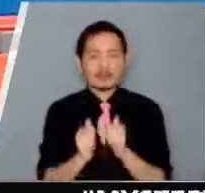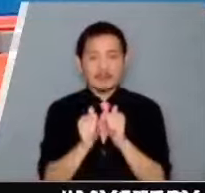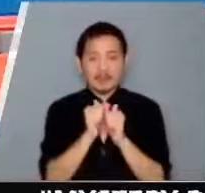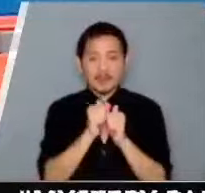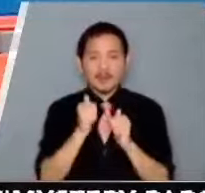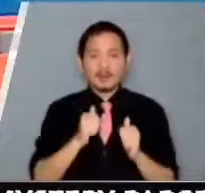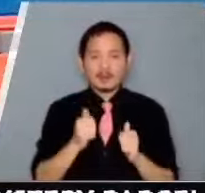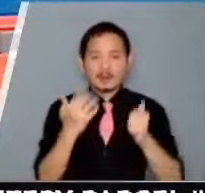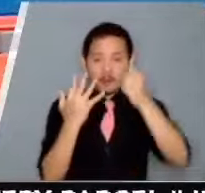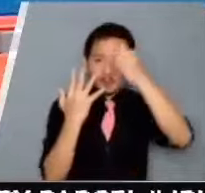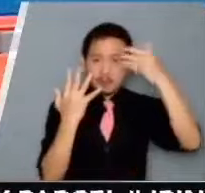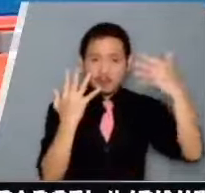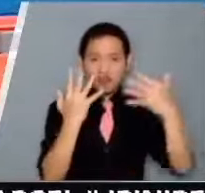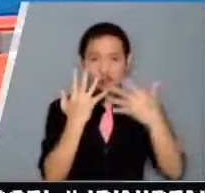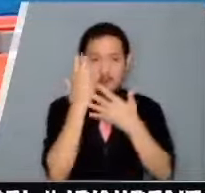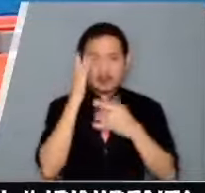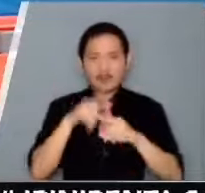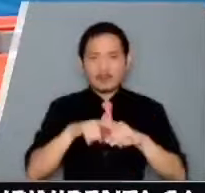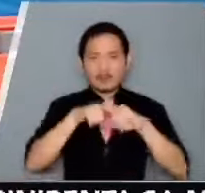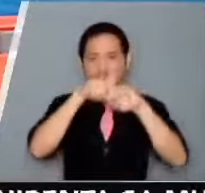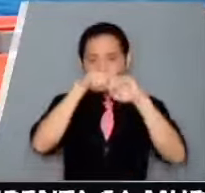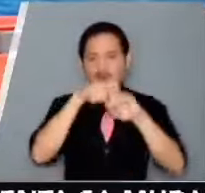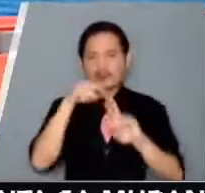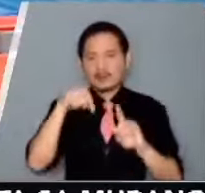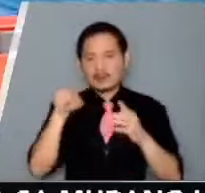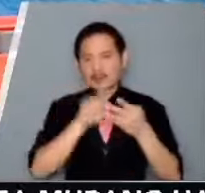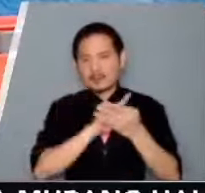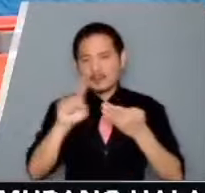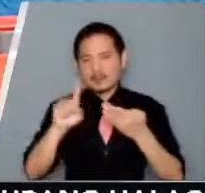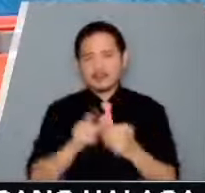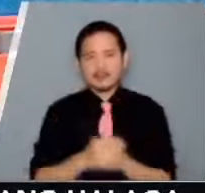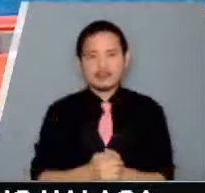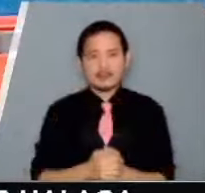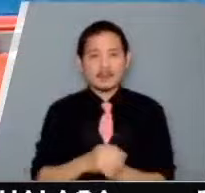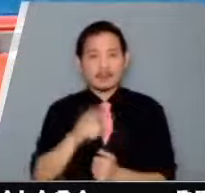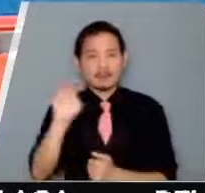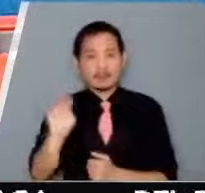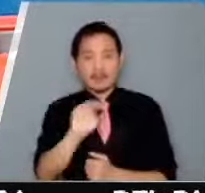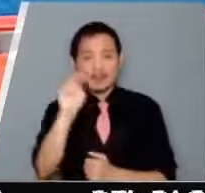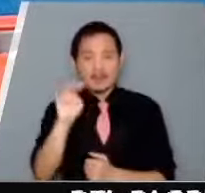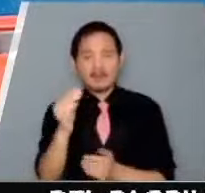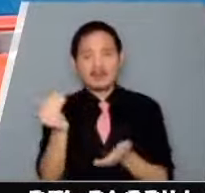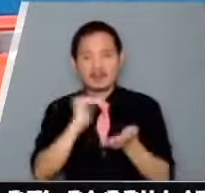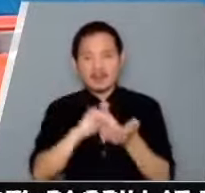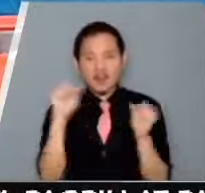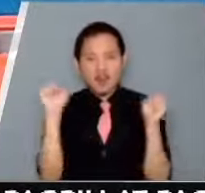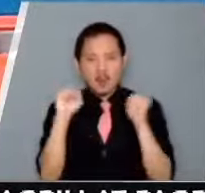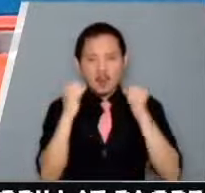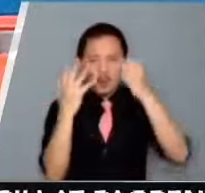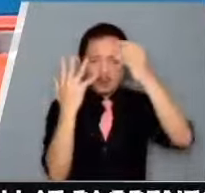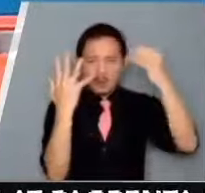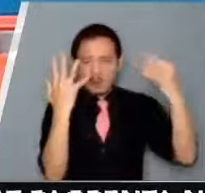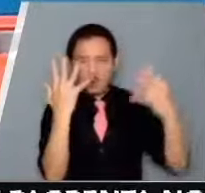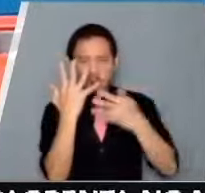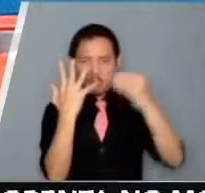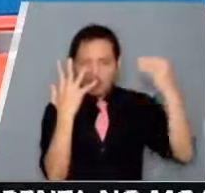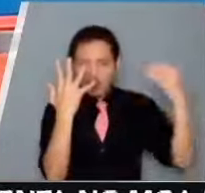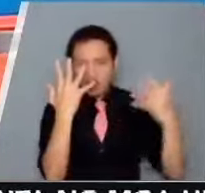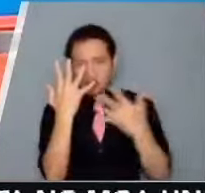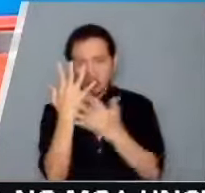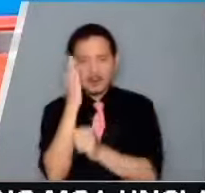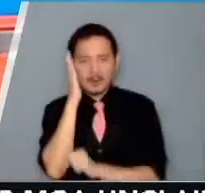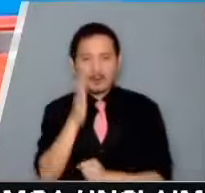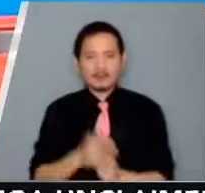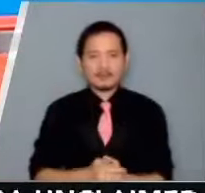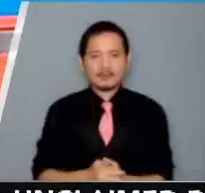linggong ito. Pagdating ng Lunes, inaasahang lalakas ulit ang hanging amihan. Ngayong araw, ang heat index forecast o damang